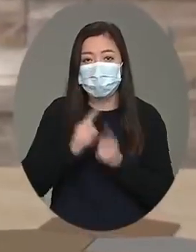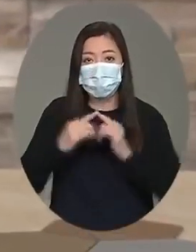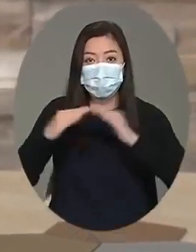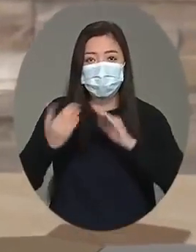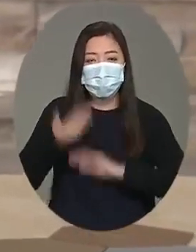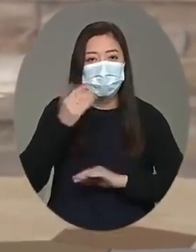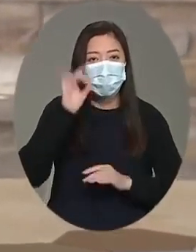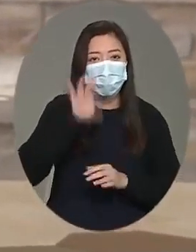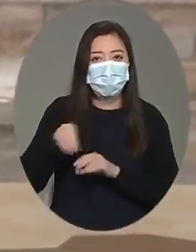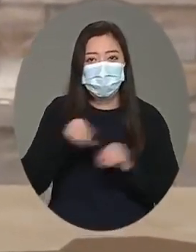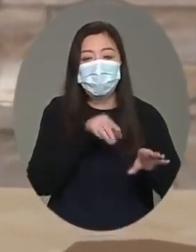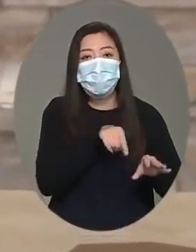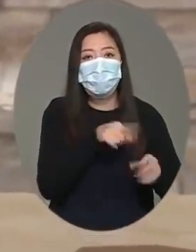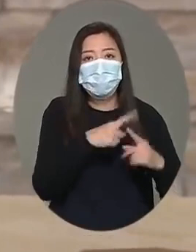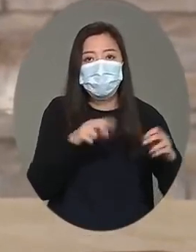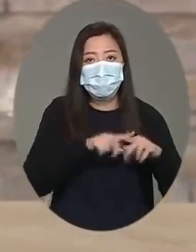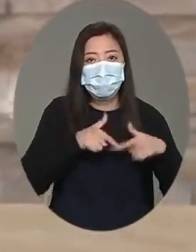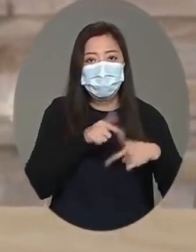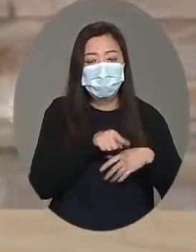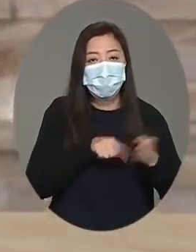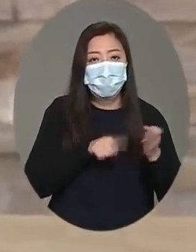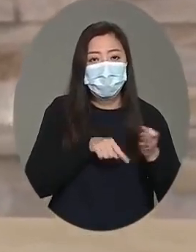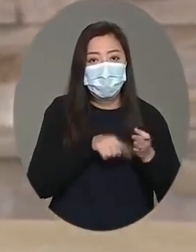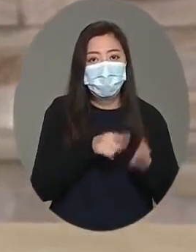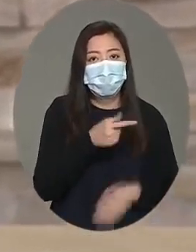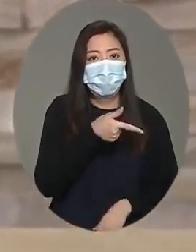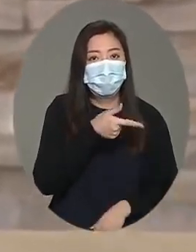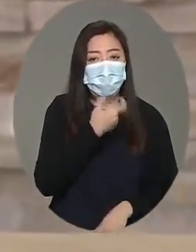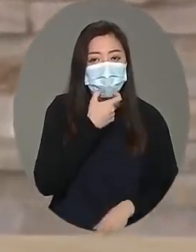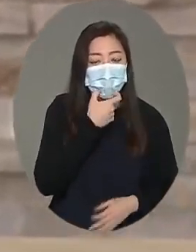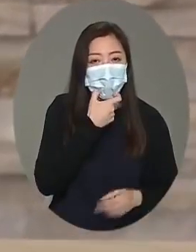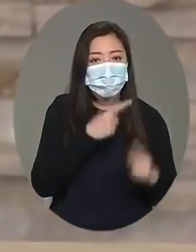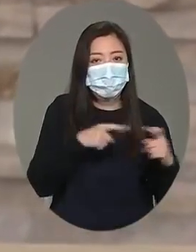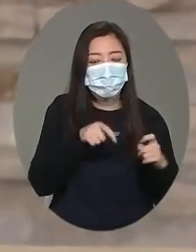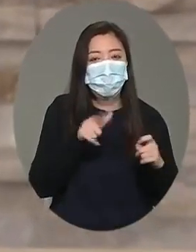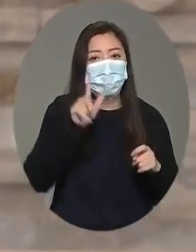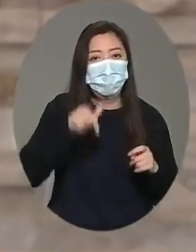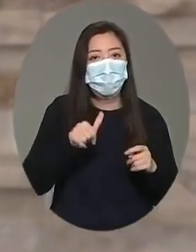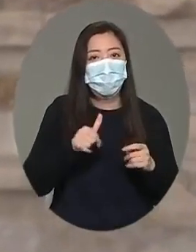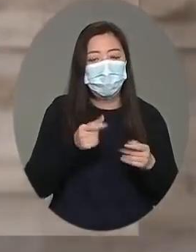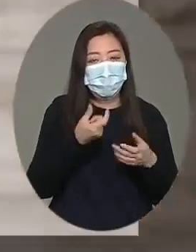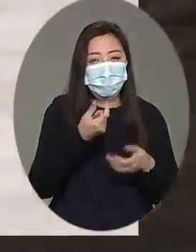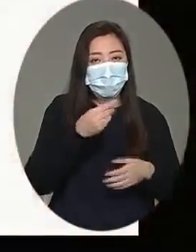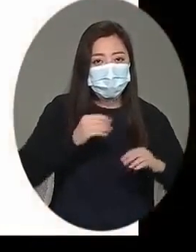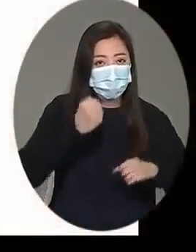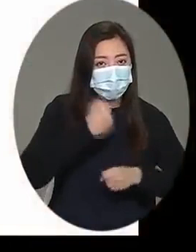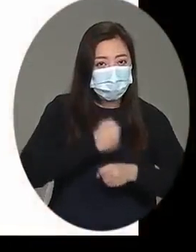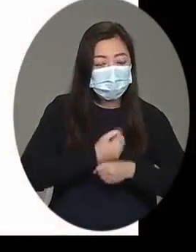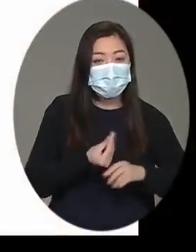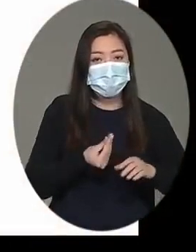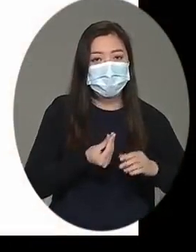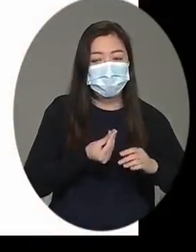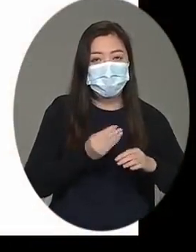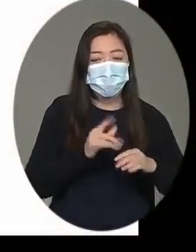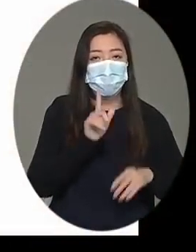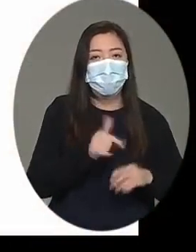心，搬到去东伦敦 Tower Hamlets 图尔哈姆莱茨市的英国皇家造币厂旧址，就嚟要搬啦。那个